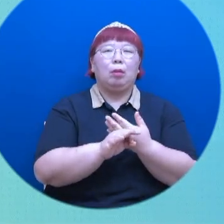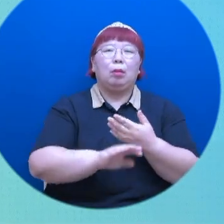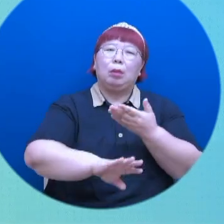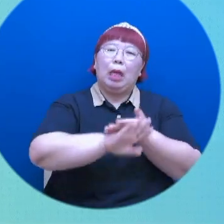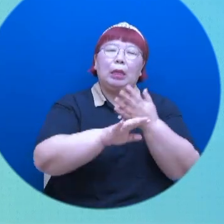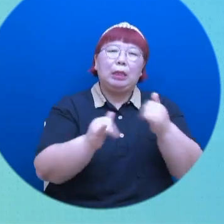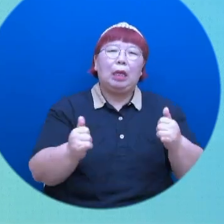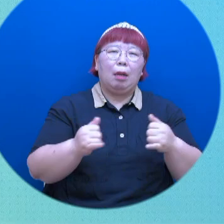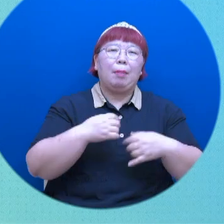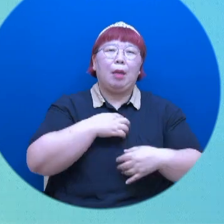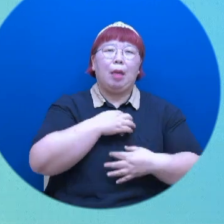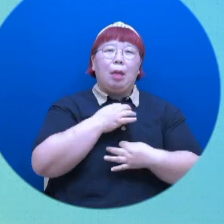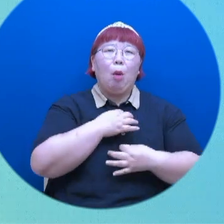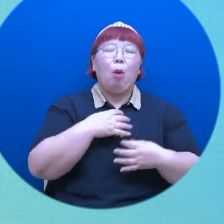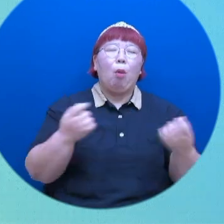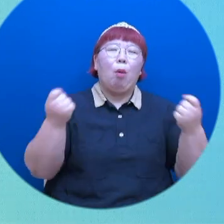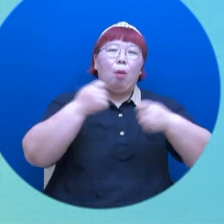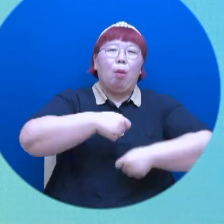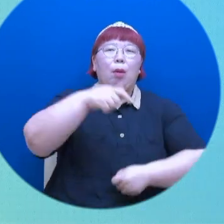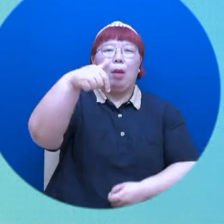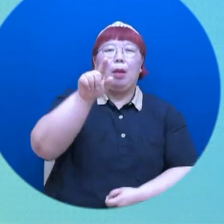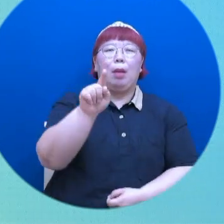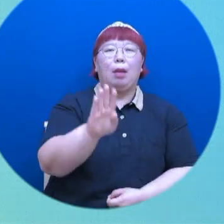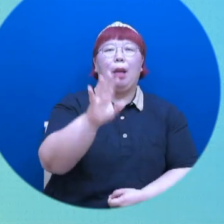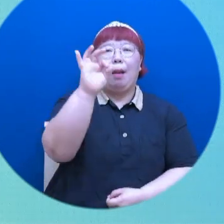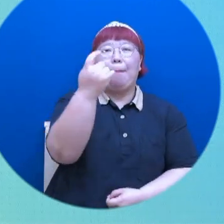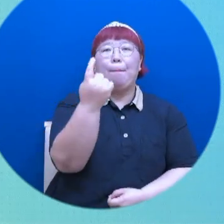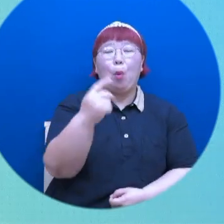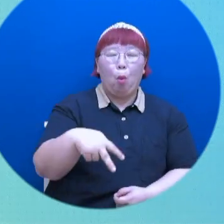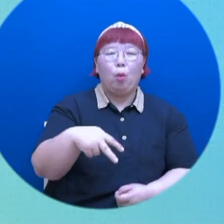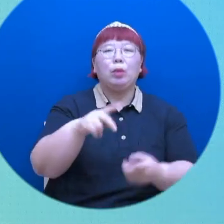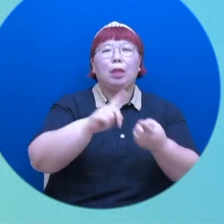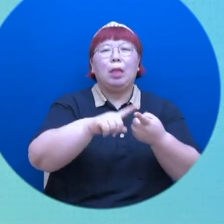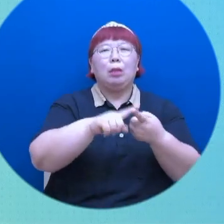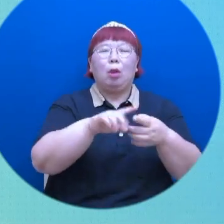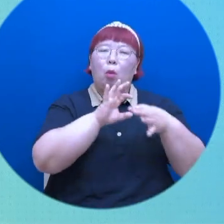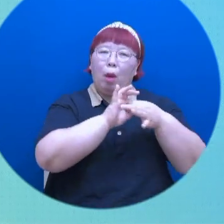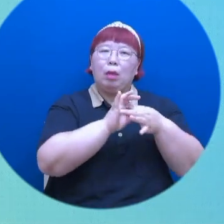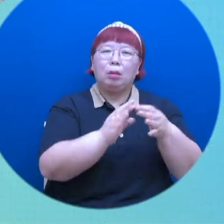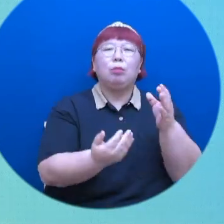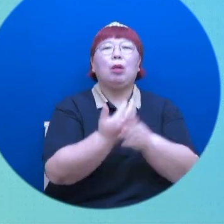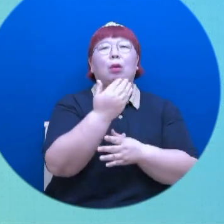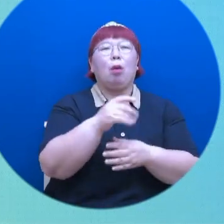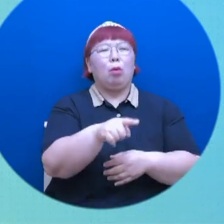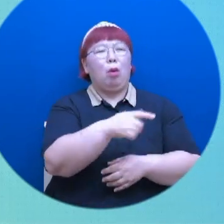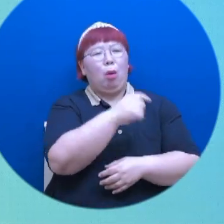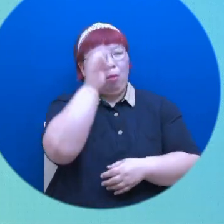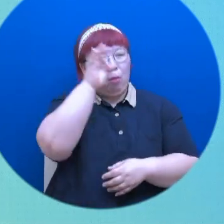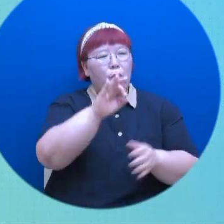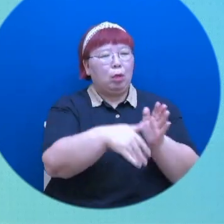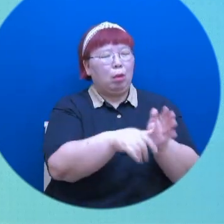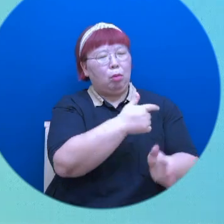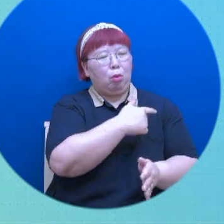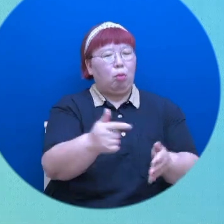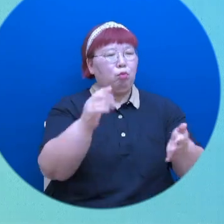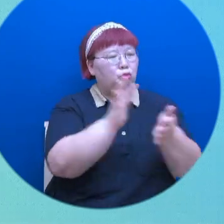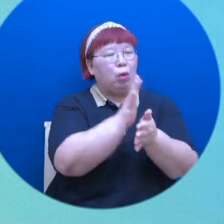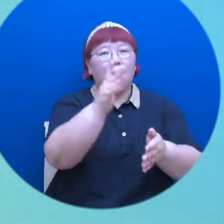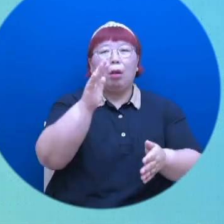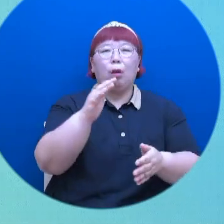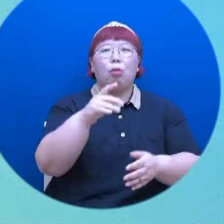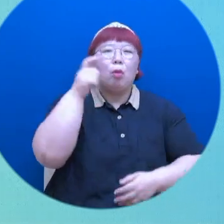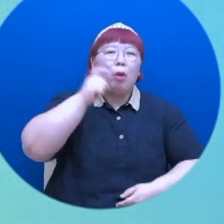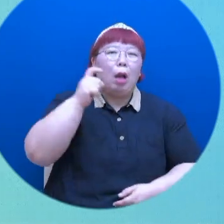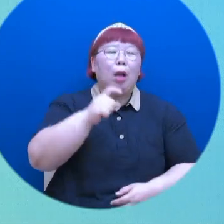사람들의 갑옷에 관심을 가지기 시작해요. 그 갑옷들은 엄청나게 화려해 보입니다. 엄청 강해